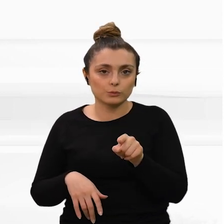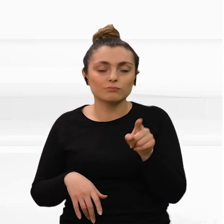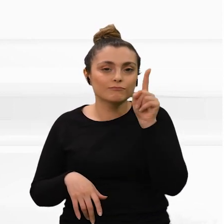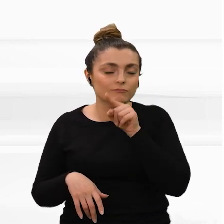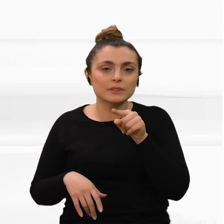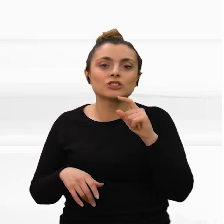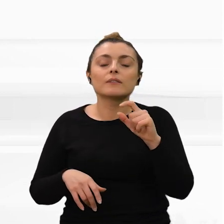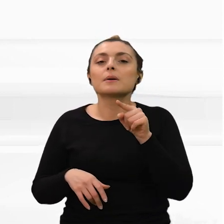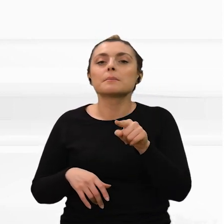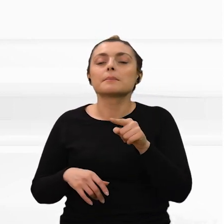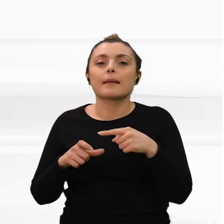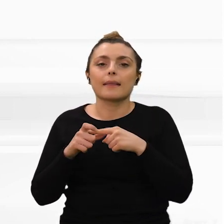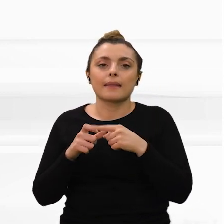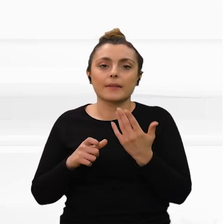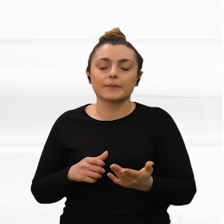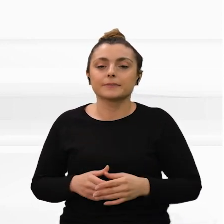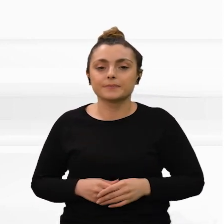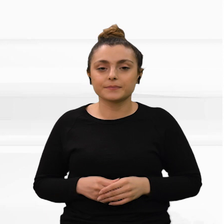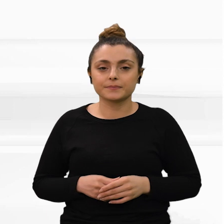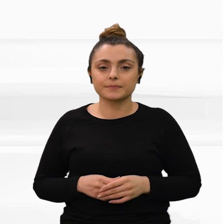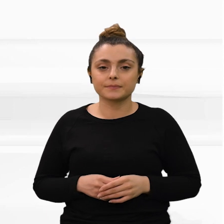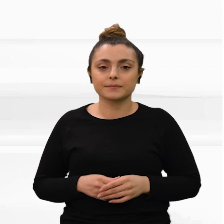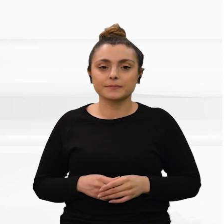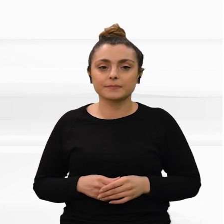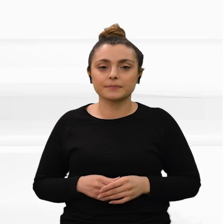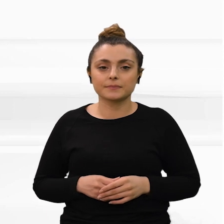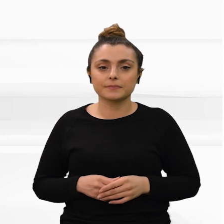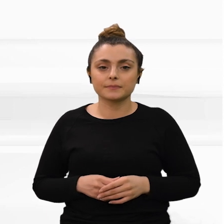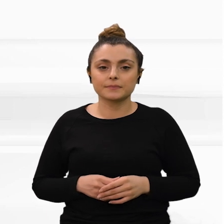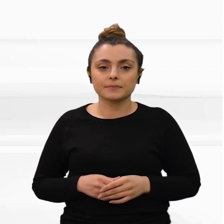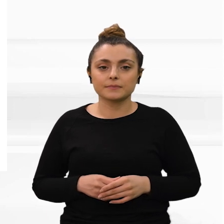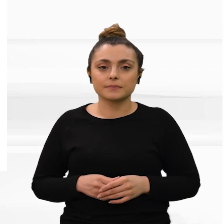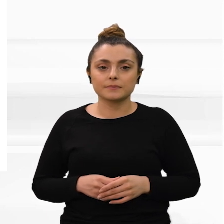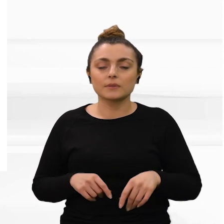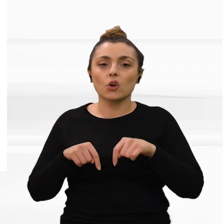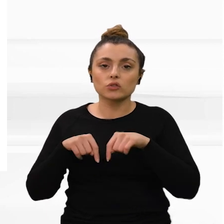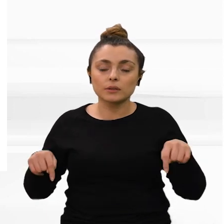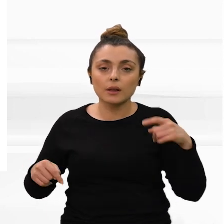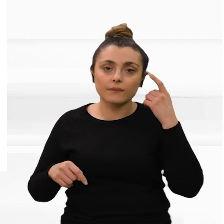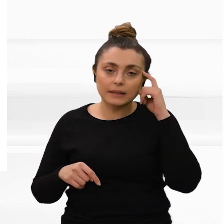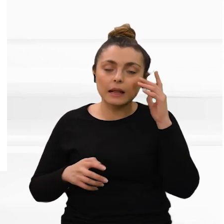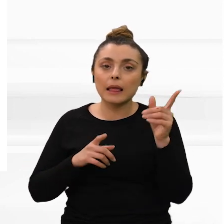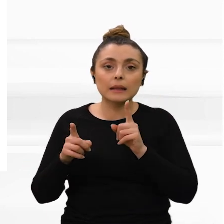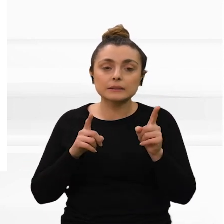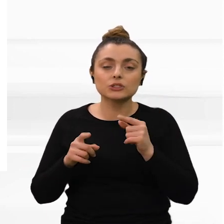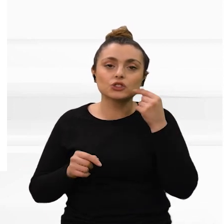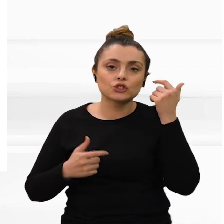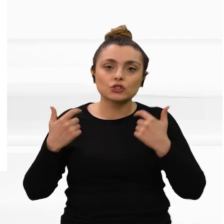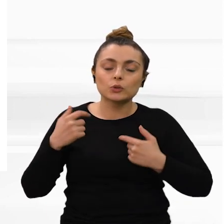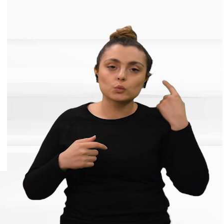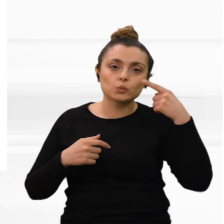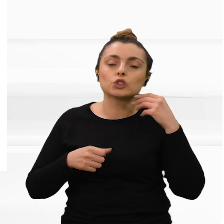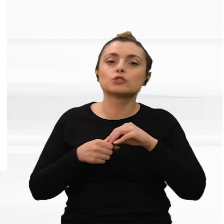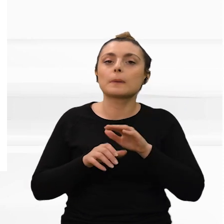müdür Dolayısıyla cevap el seçeneği o aşağıdaki yargılardan hangisi